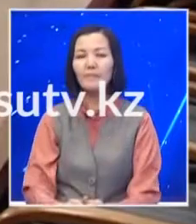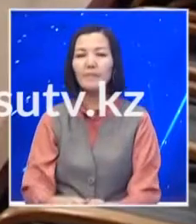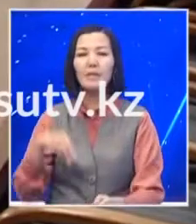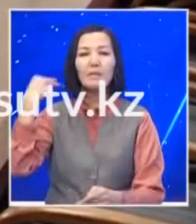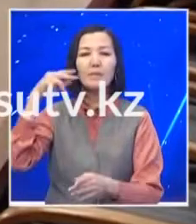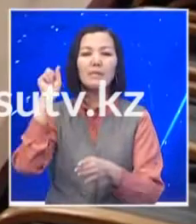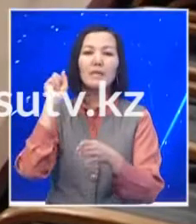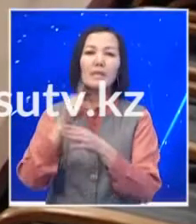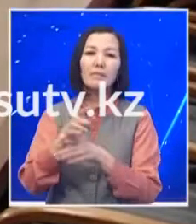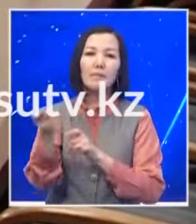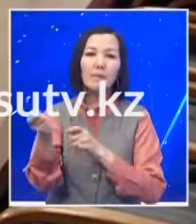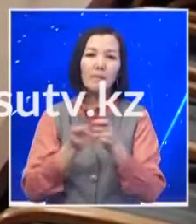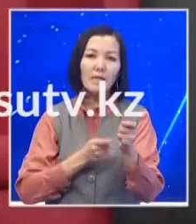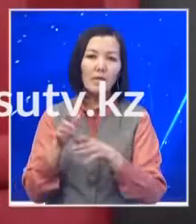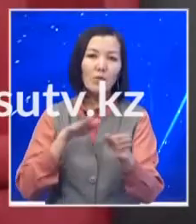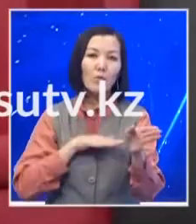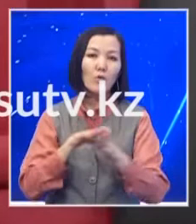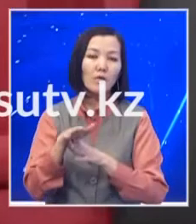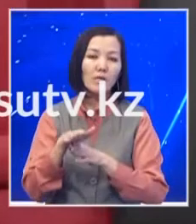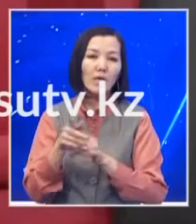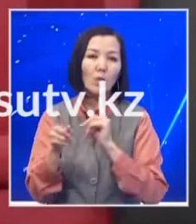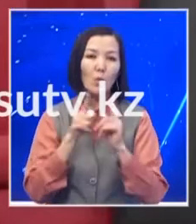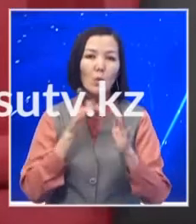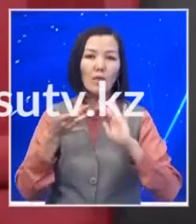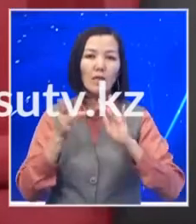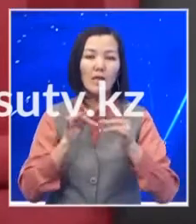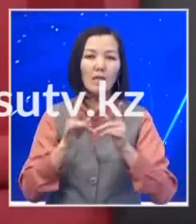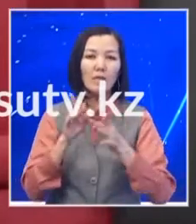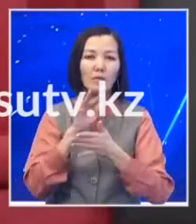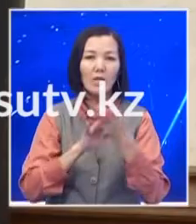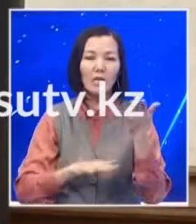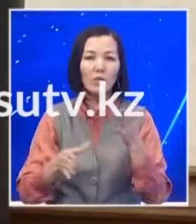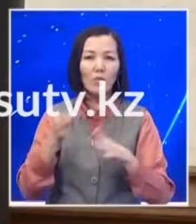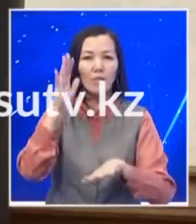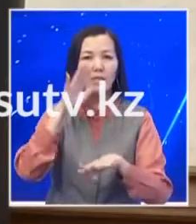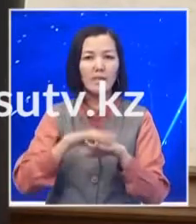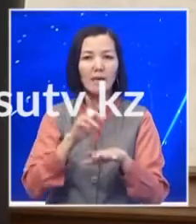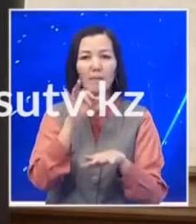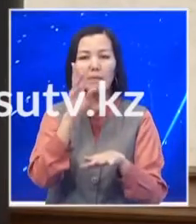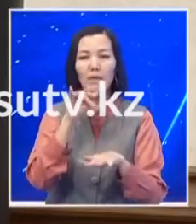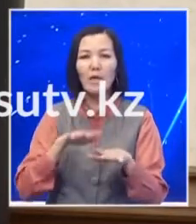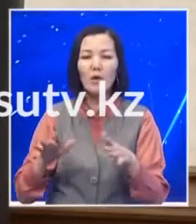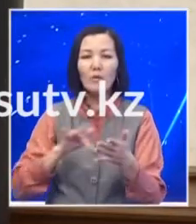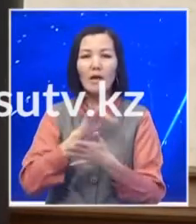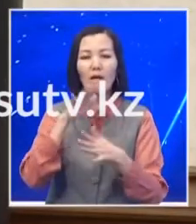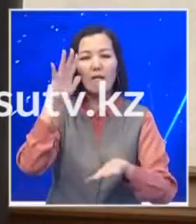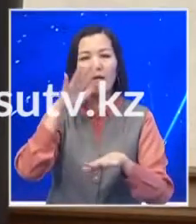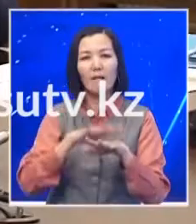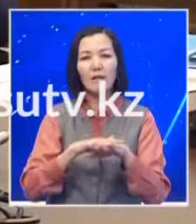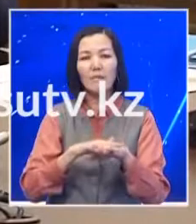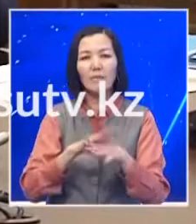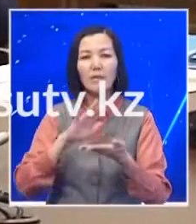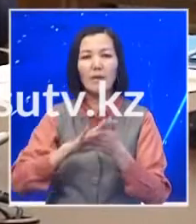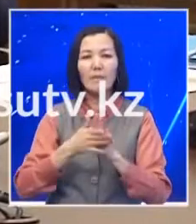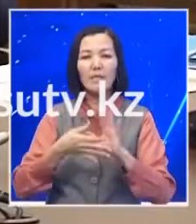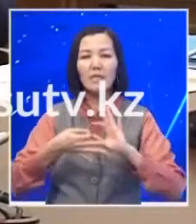Президент пәрмені, билік дәрмені. Онлайн жиын соңы әкімдік кеңесіне ұласты. Амандық Баталып аудан қала әкімдерімен аймақтағы